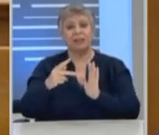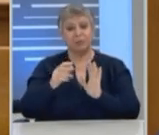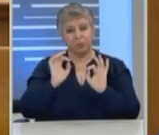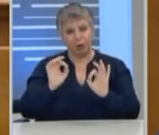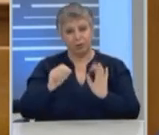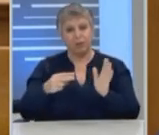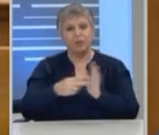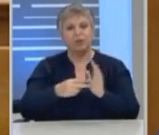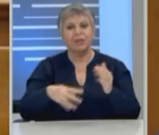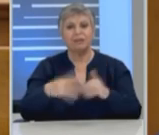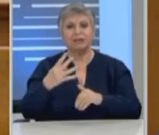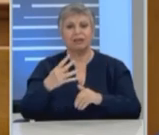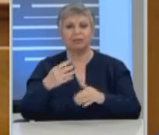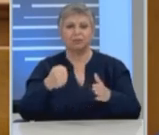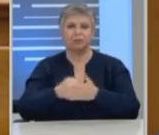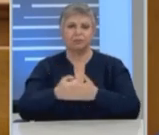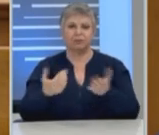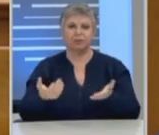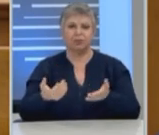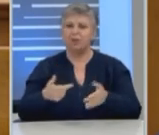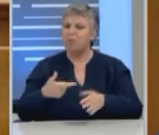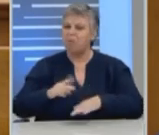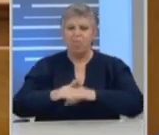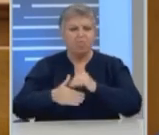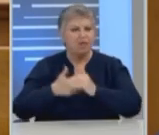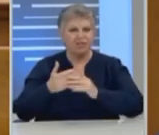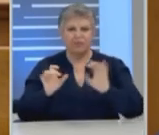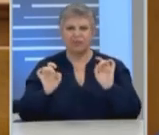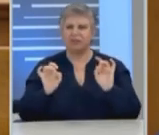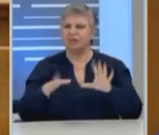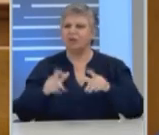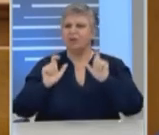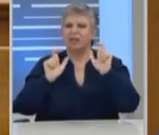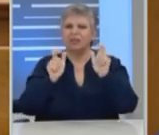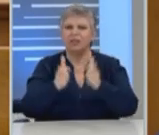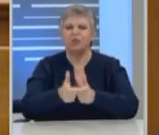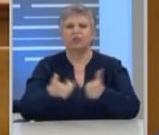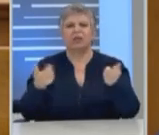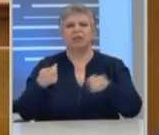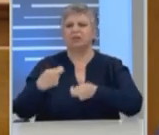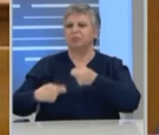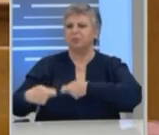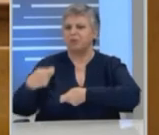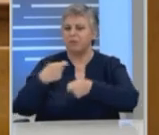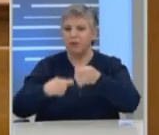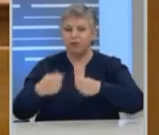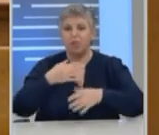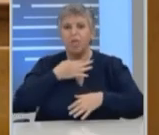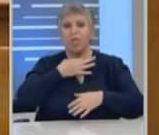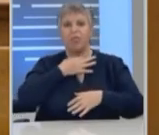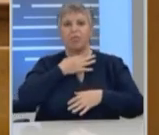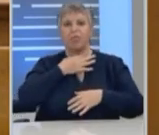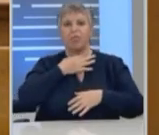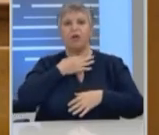2014. Δεν ενδιαφερθήκατε κατ' ελάχιστο ούτε για τα νοικοκυριά, ούτε για την αγορά που στέναζε, ούτε καν για την εύρυθμη λειτουργία